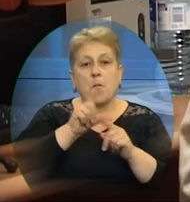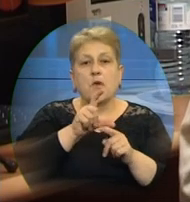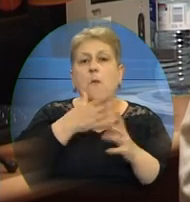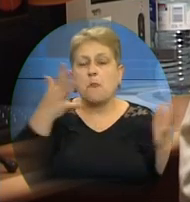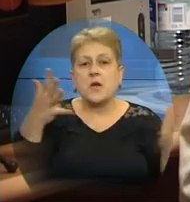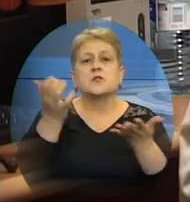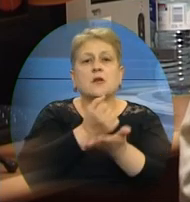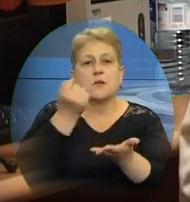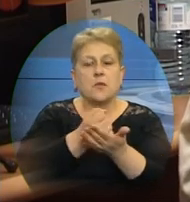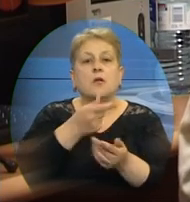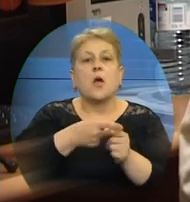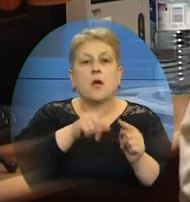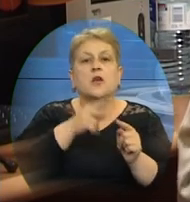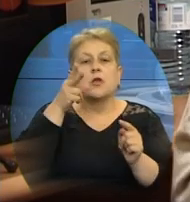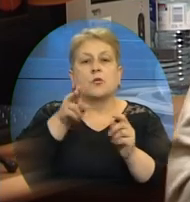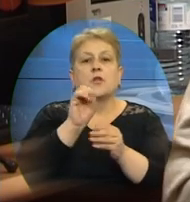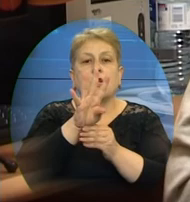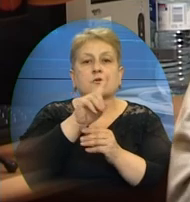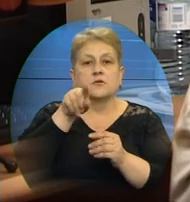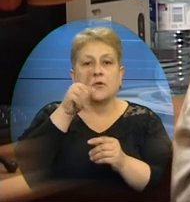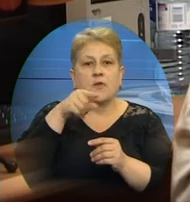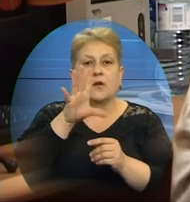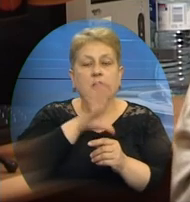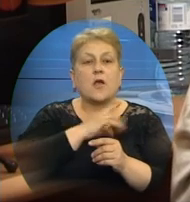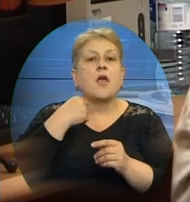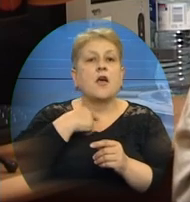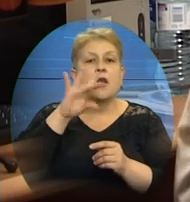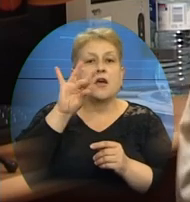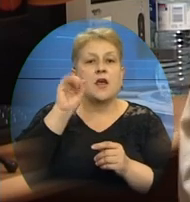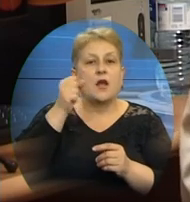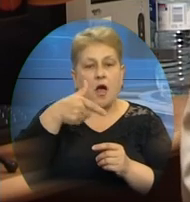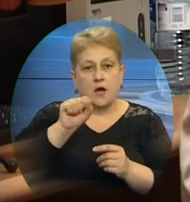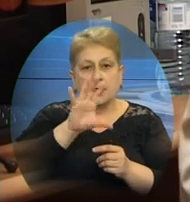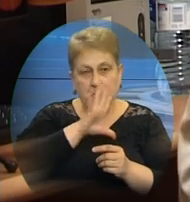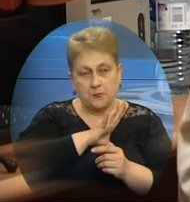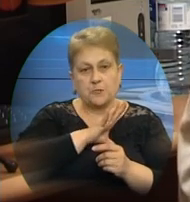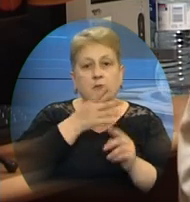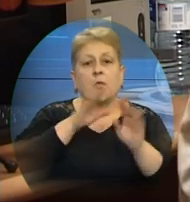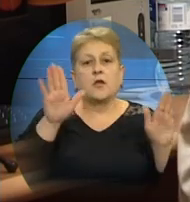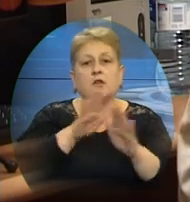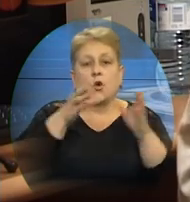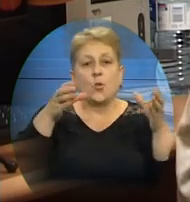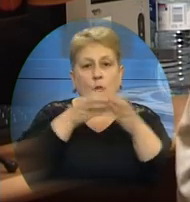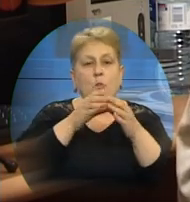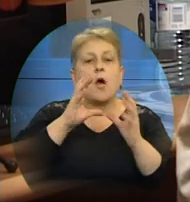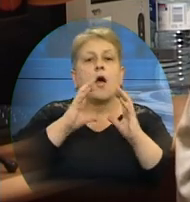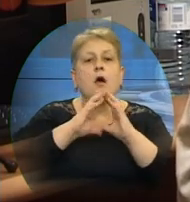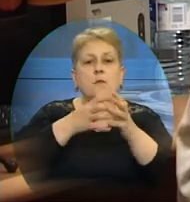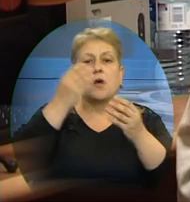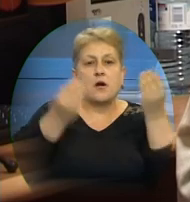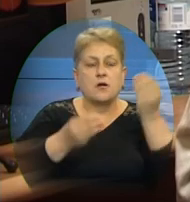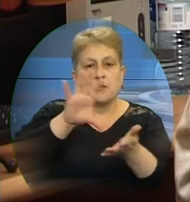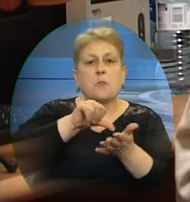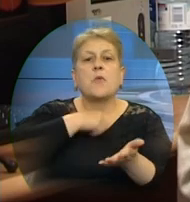ամենամեծ ձեռքբերումը դա 2014 թվականի Ռիգայում կայացած երգչախմբերի համաշխարհային խաղերում